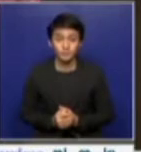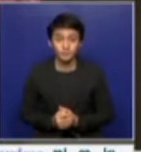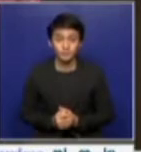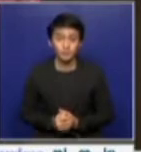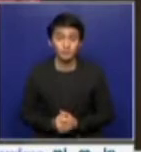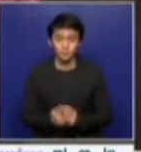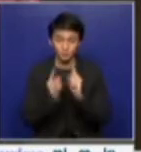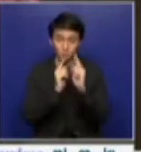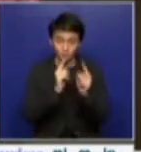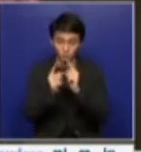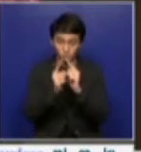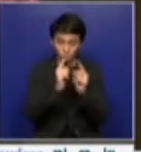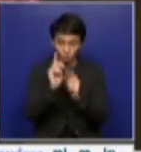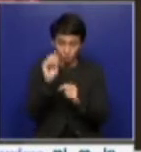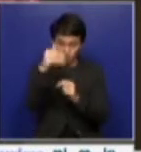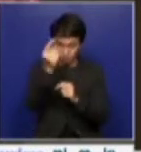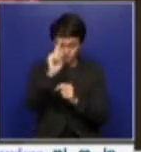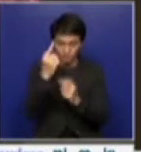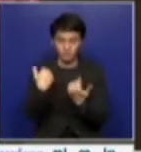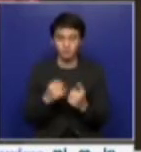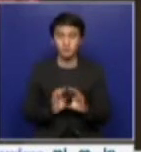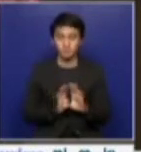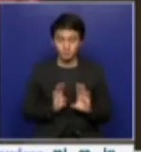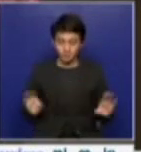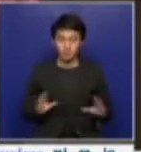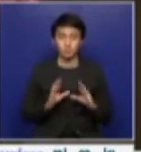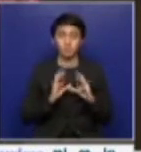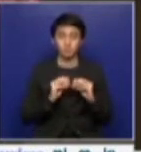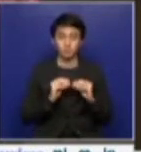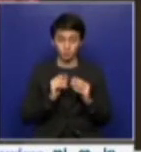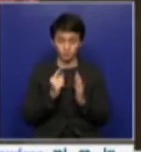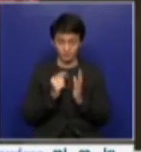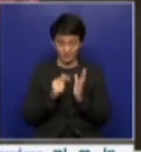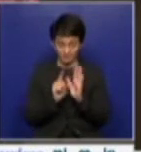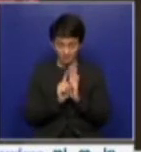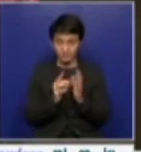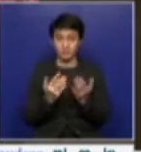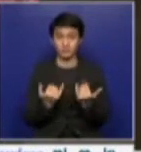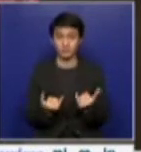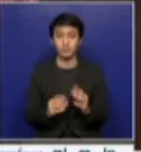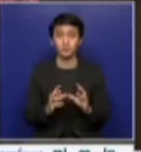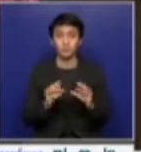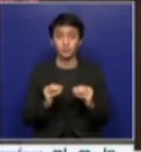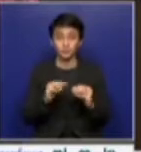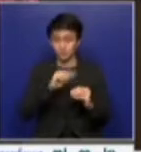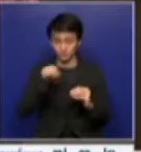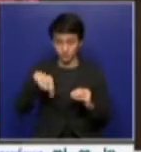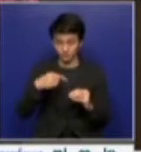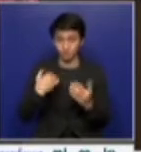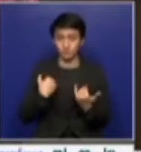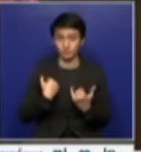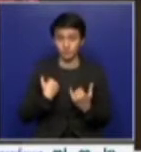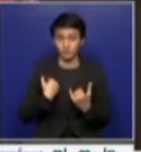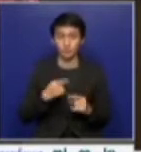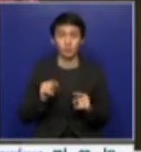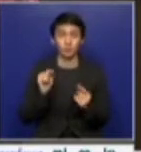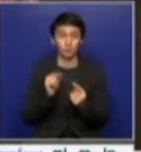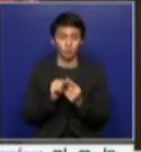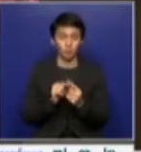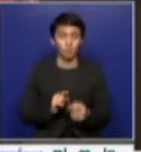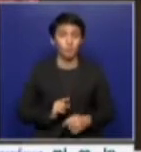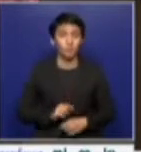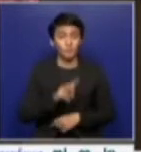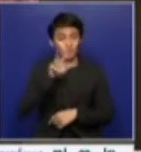ว่าการเปิดประชุมวิสามัญและสภาในครั้งนี้เป็นความตั้งใจของพรรคเพื่อไทย